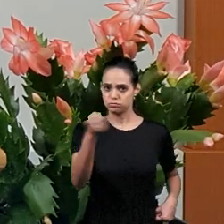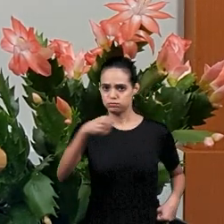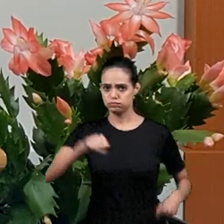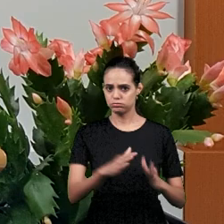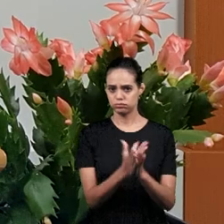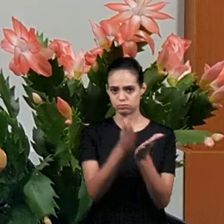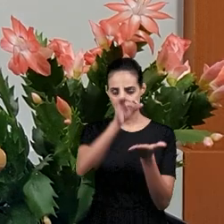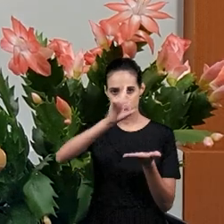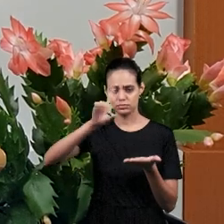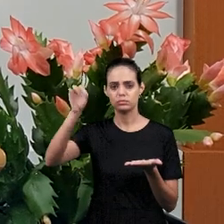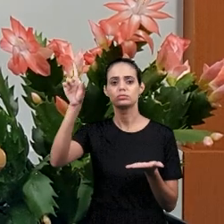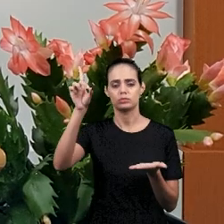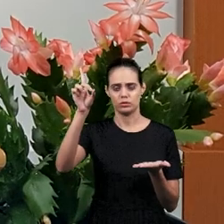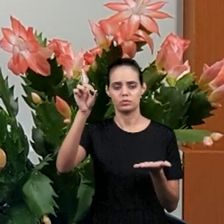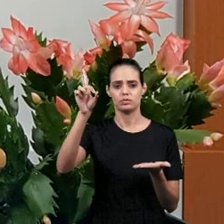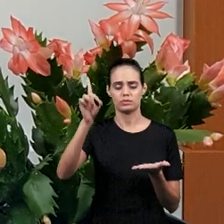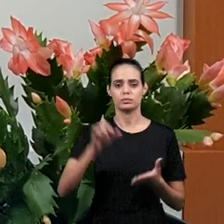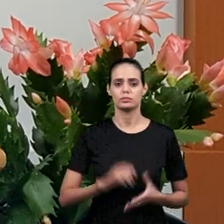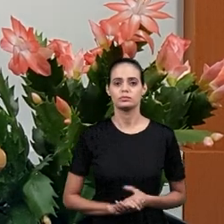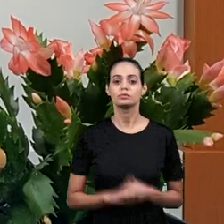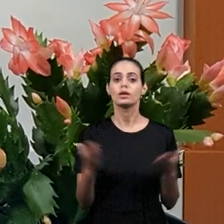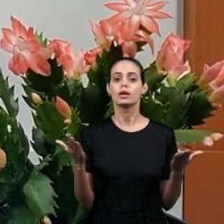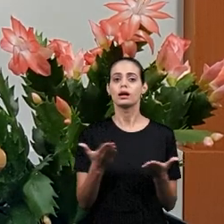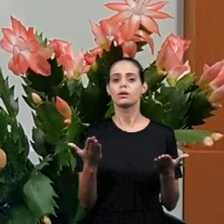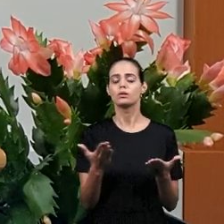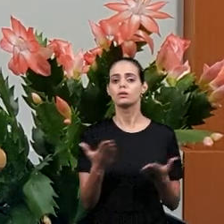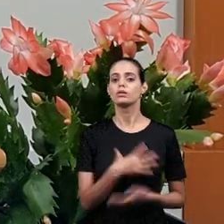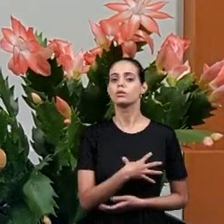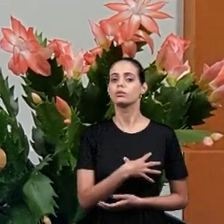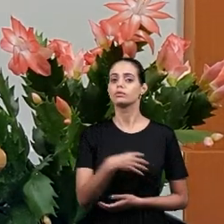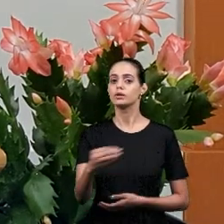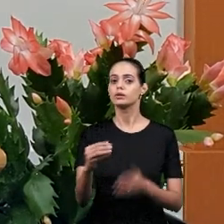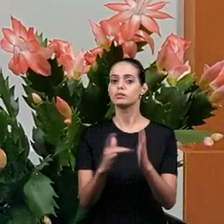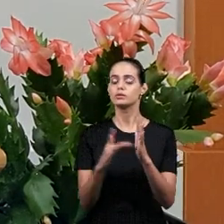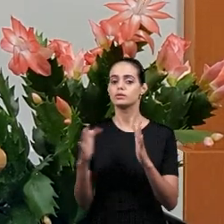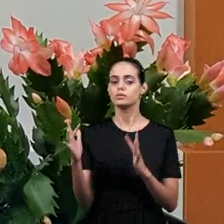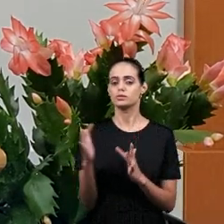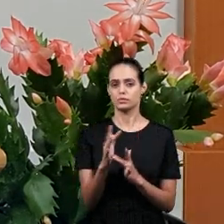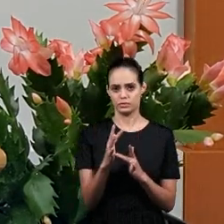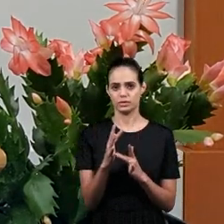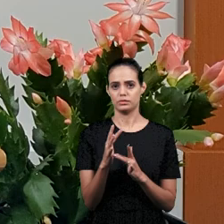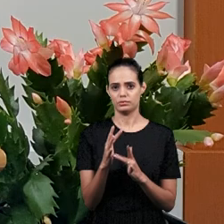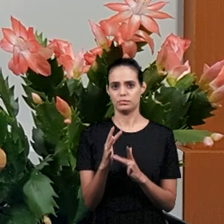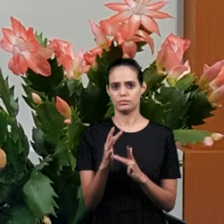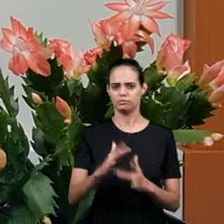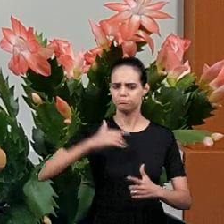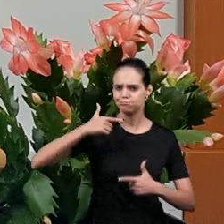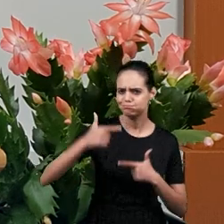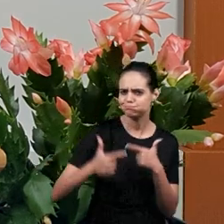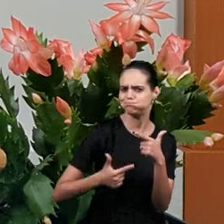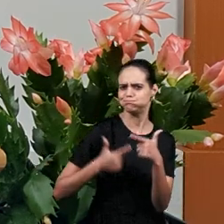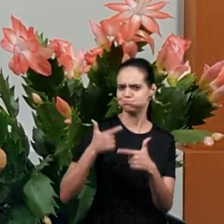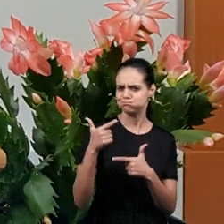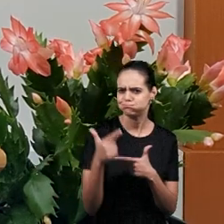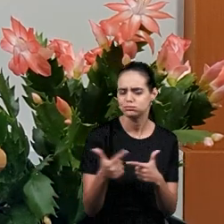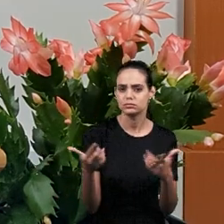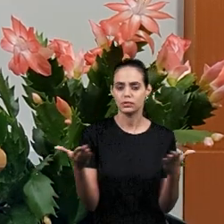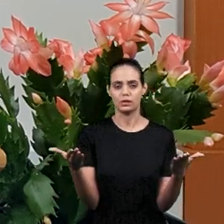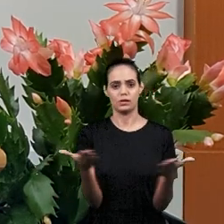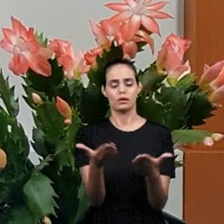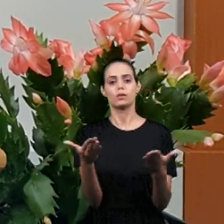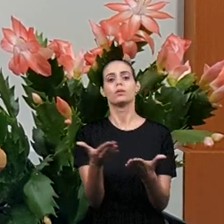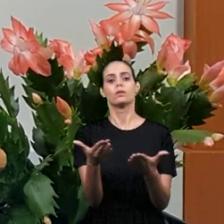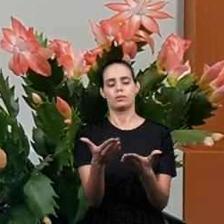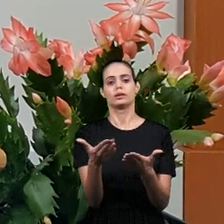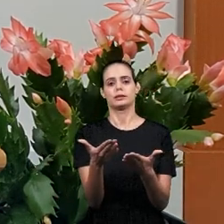Fils. Donc, la lutte qu'il fait face, c'est pour défendre la nourriture. Il y défend